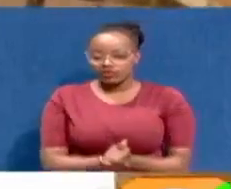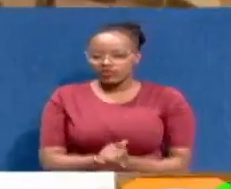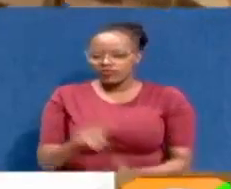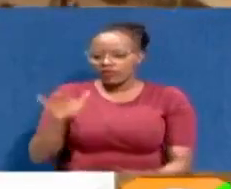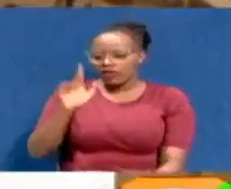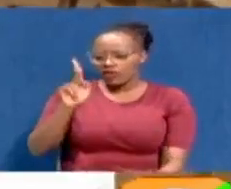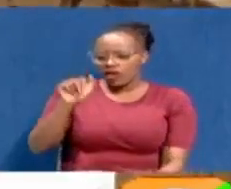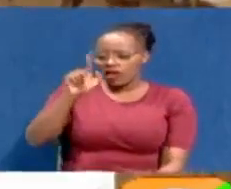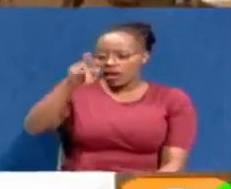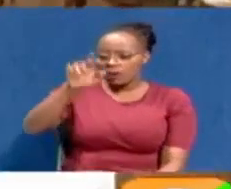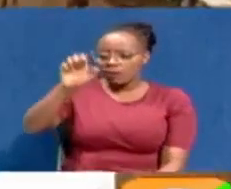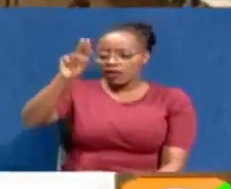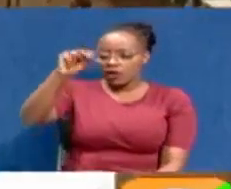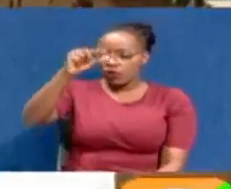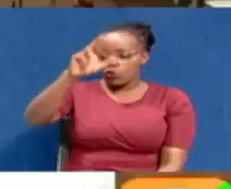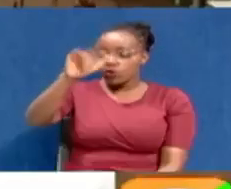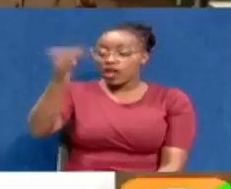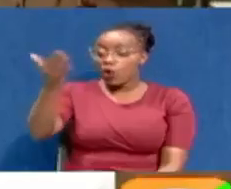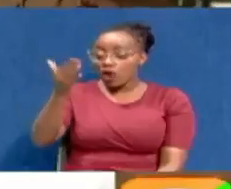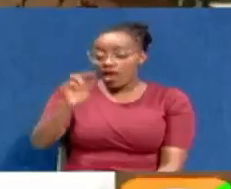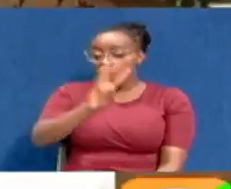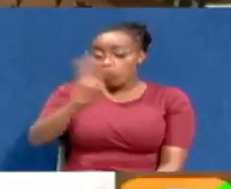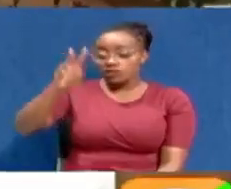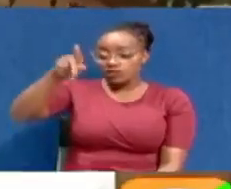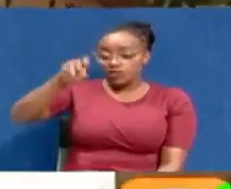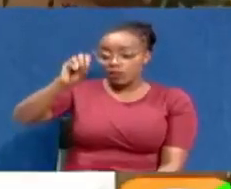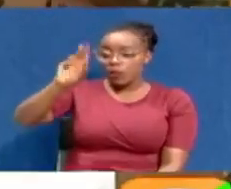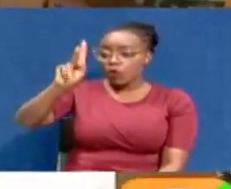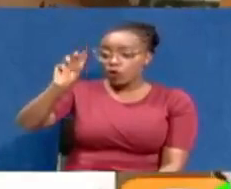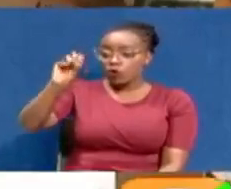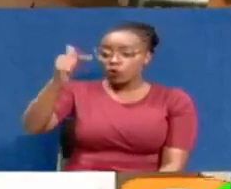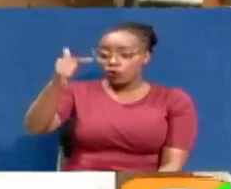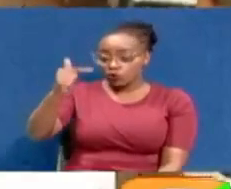Mji wa Kapenguria, kaunti ya Pokot Magharibi.